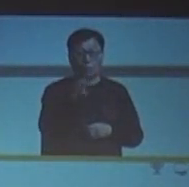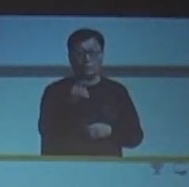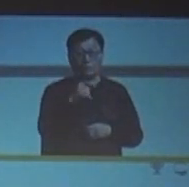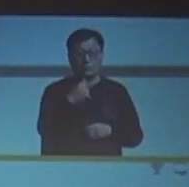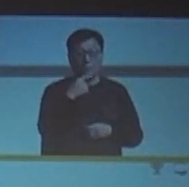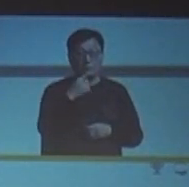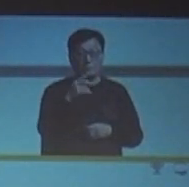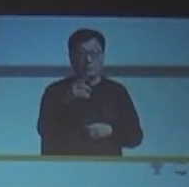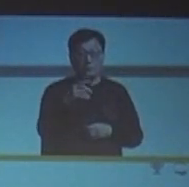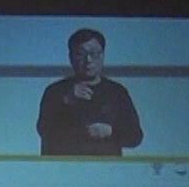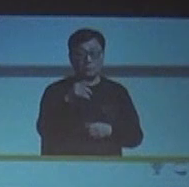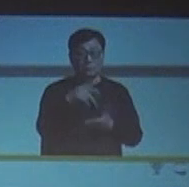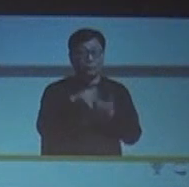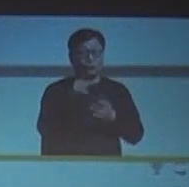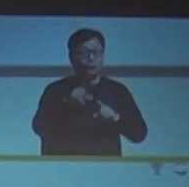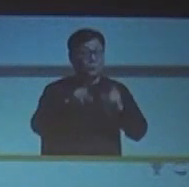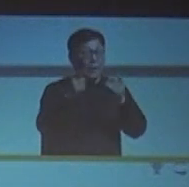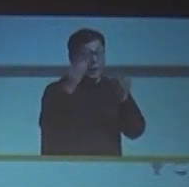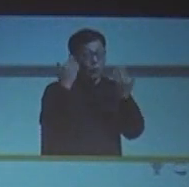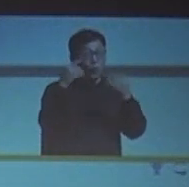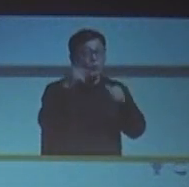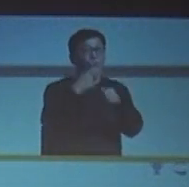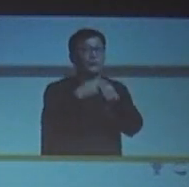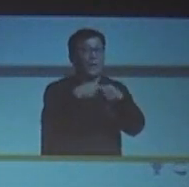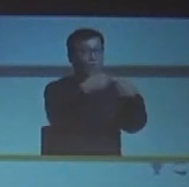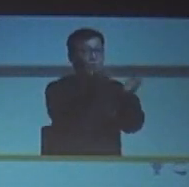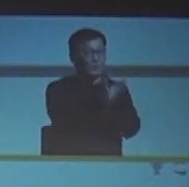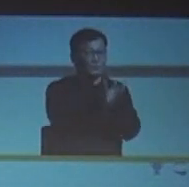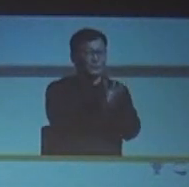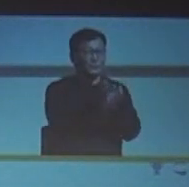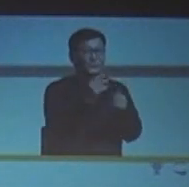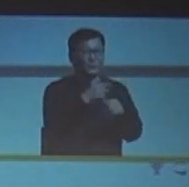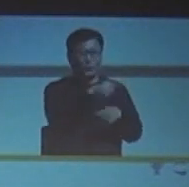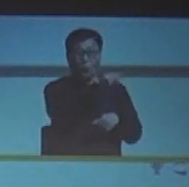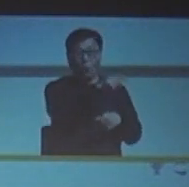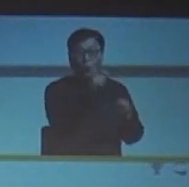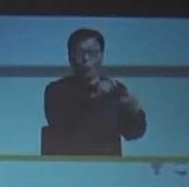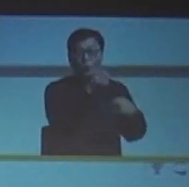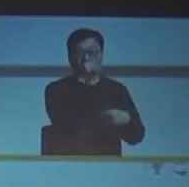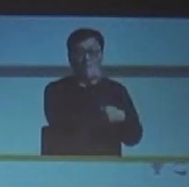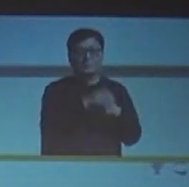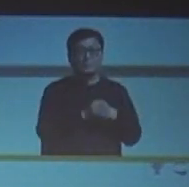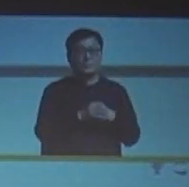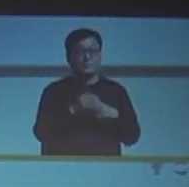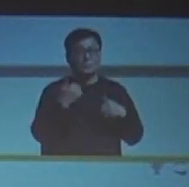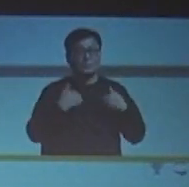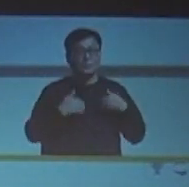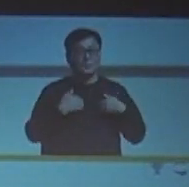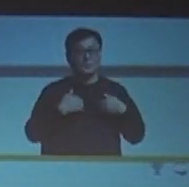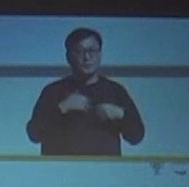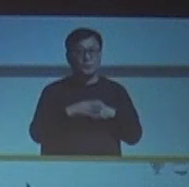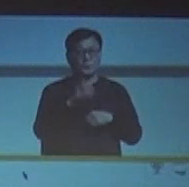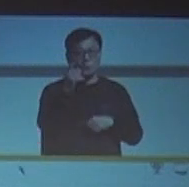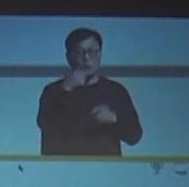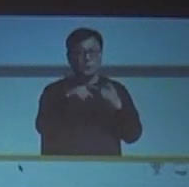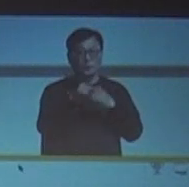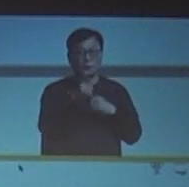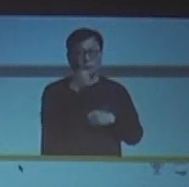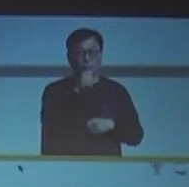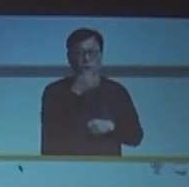우리 교사회 어디 있습니까? 아, 여기 계시구나. 예, 아, 네, 반갑습니다. 네, 또 하나 소개해드립니다.